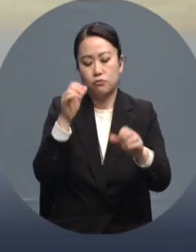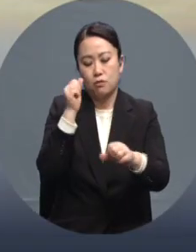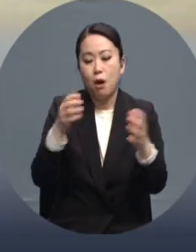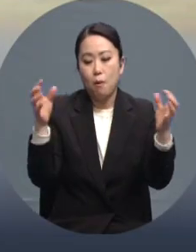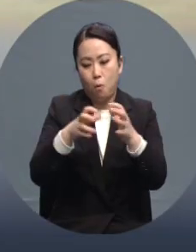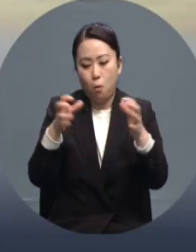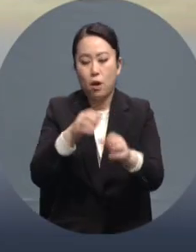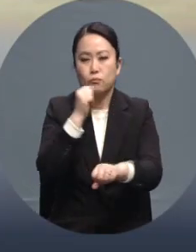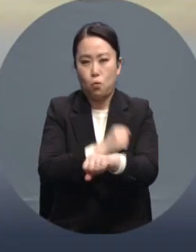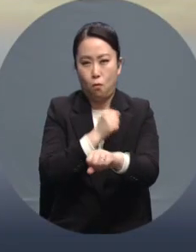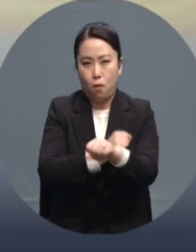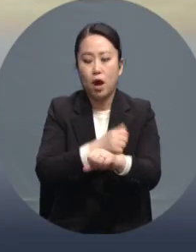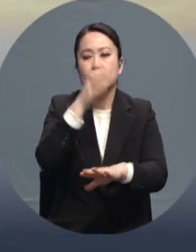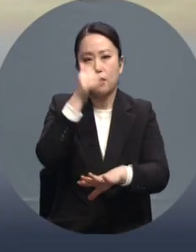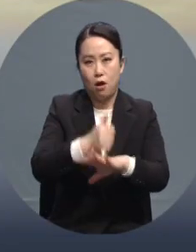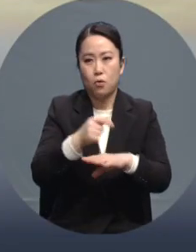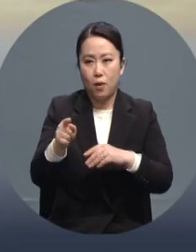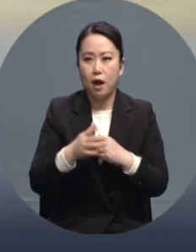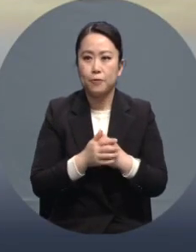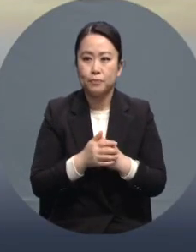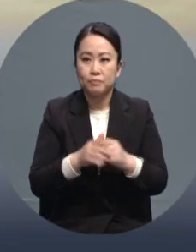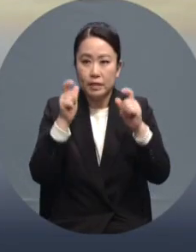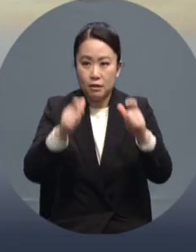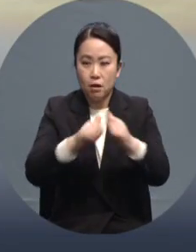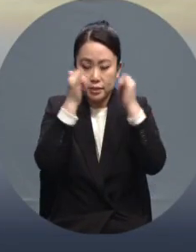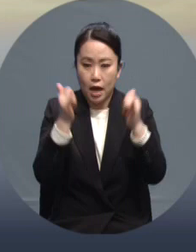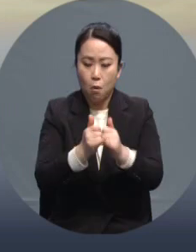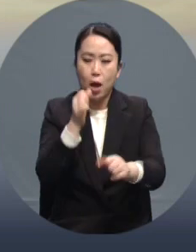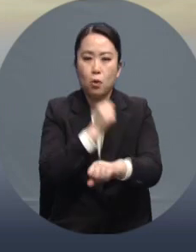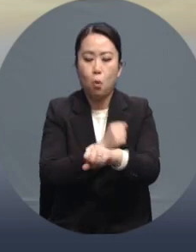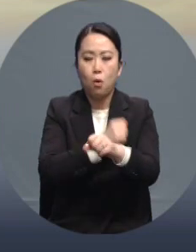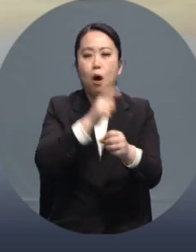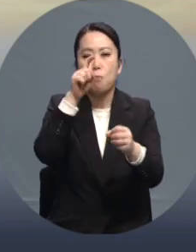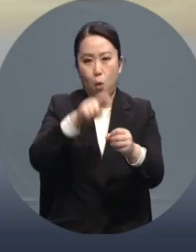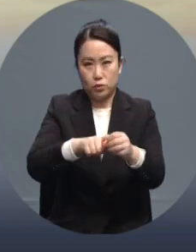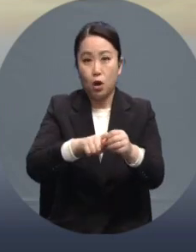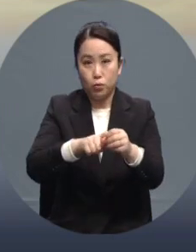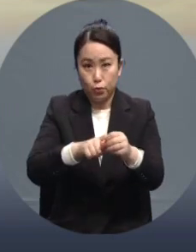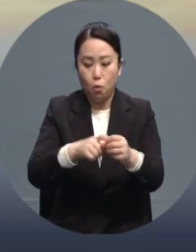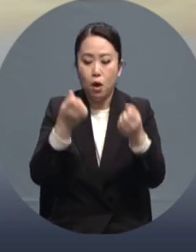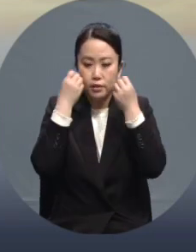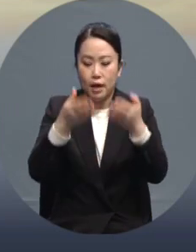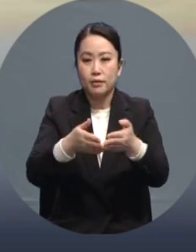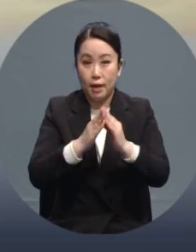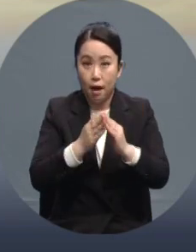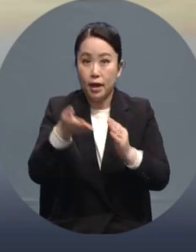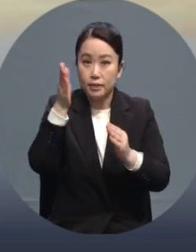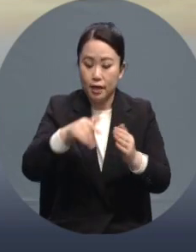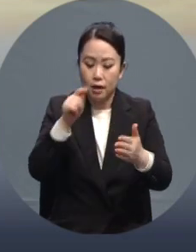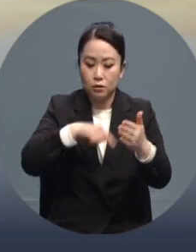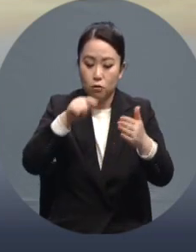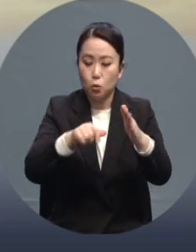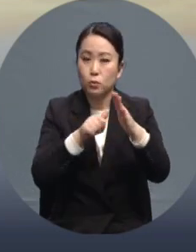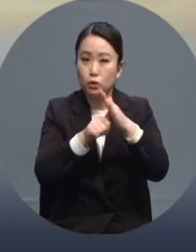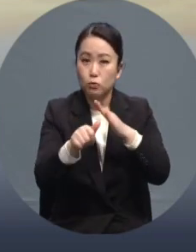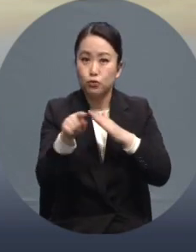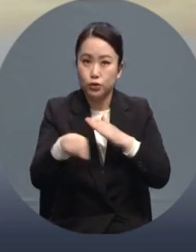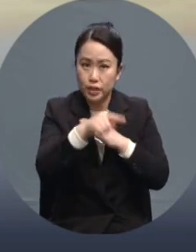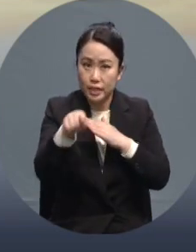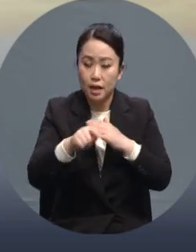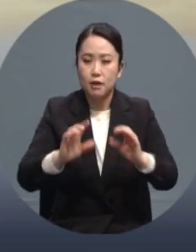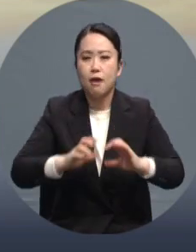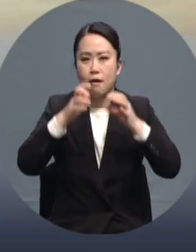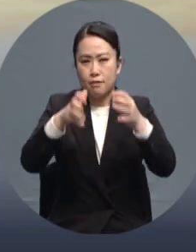목적 그리고 부산 지역 탁구 적용 확대의 목적으로 저희들이 창단을 했는데요. 저희 소속 선수들이 세계로 발전해 갈 수 있는